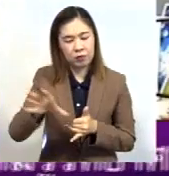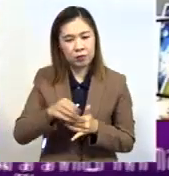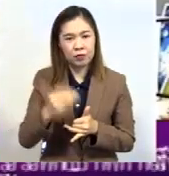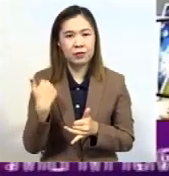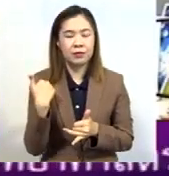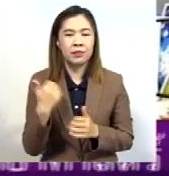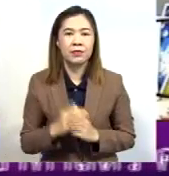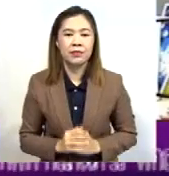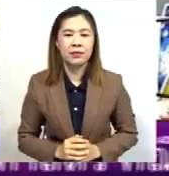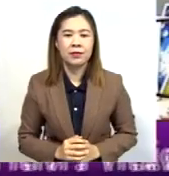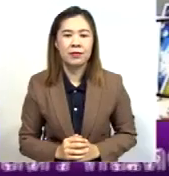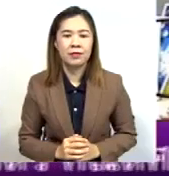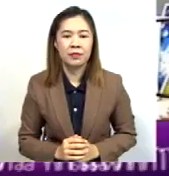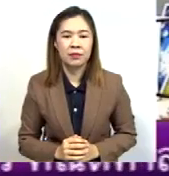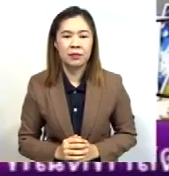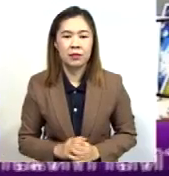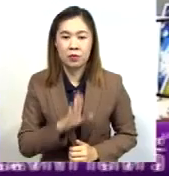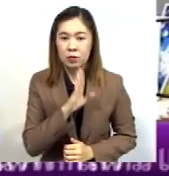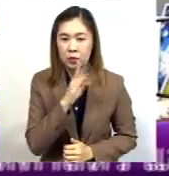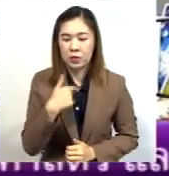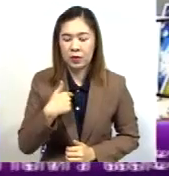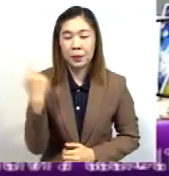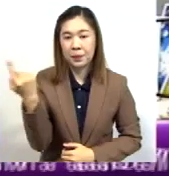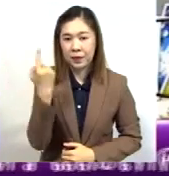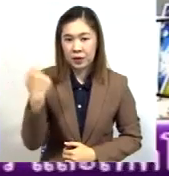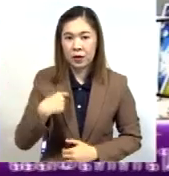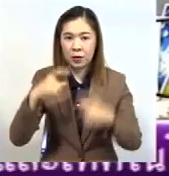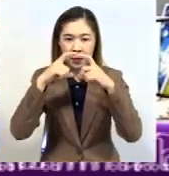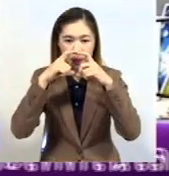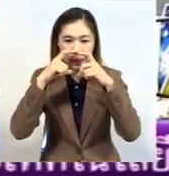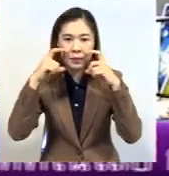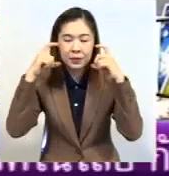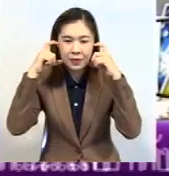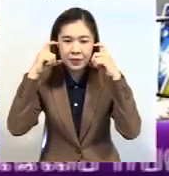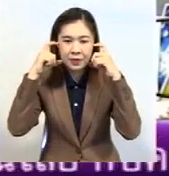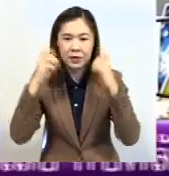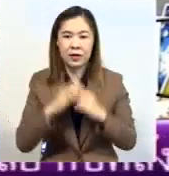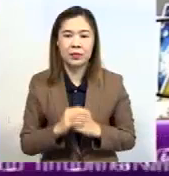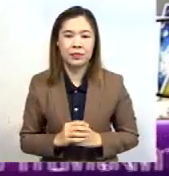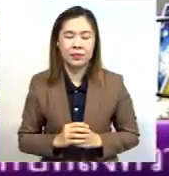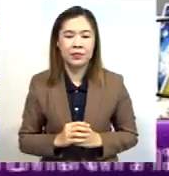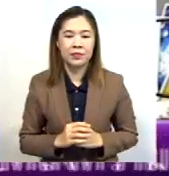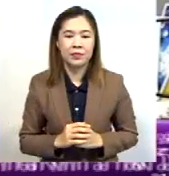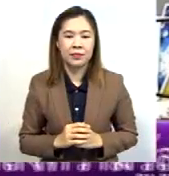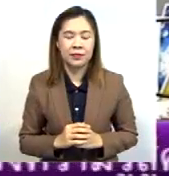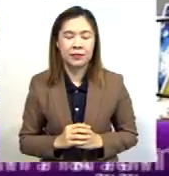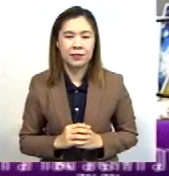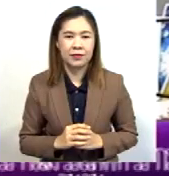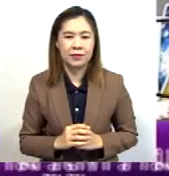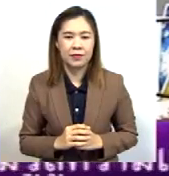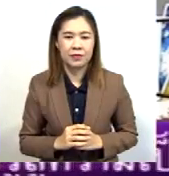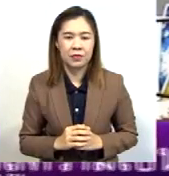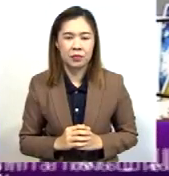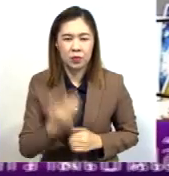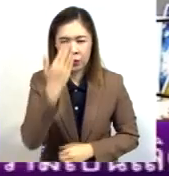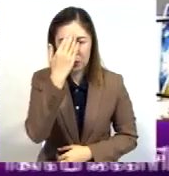ากเลยนะครับถ้าตอนเราไปเที่ยวเนี่ยเราใส่หน้ากากอนามัยหน้ากากผ้านะที่เป็นอันบนนะครับเพราะว่ามันก็เป็น